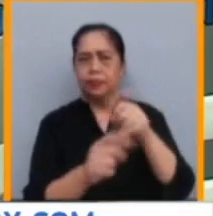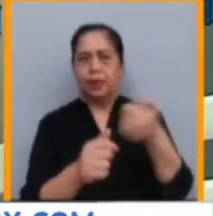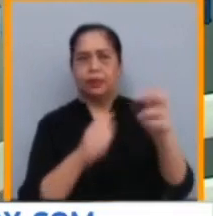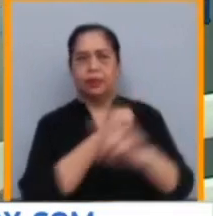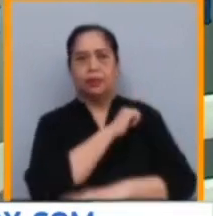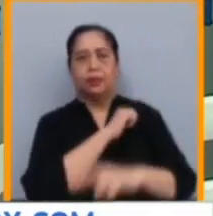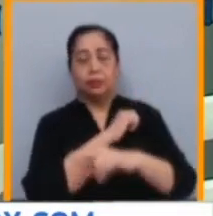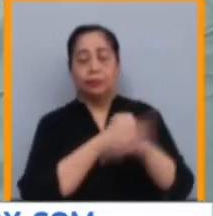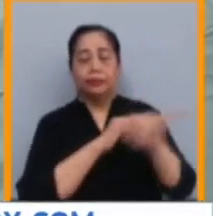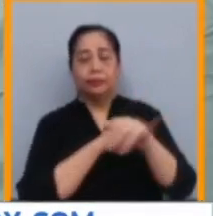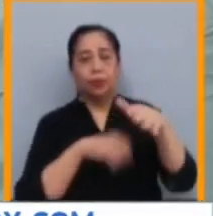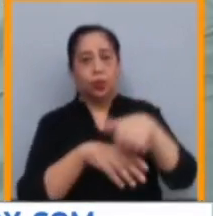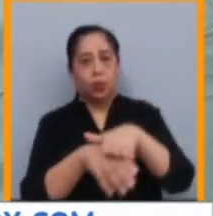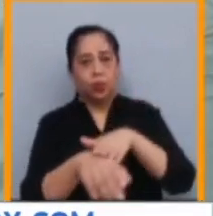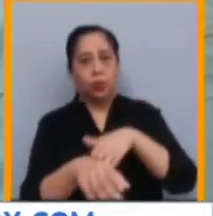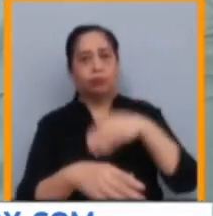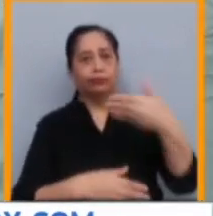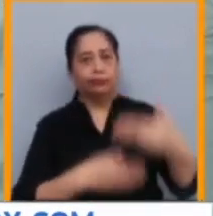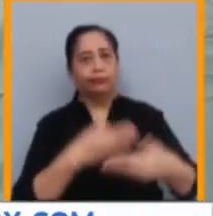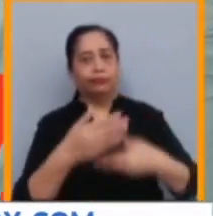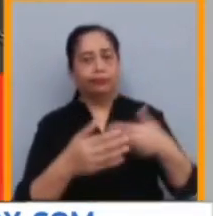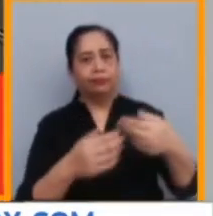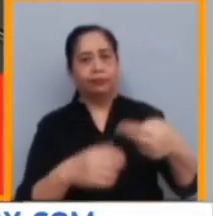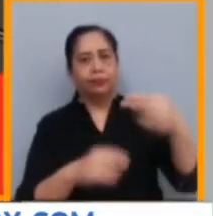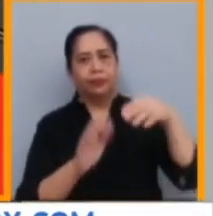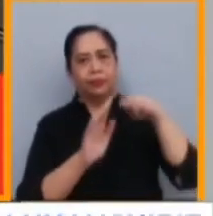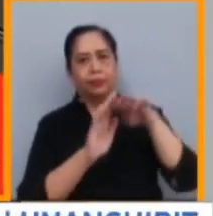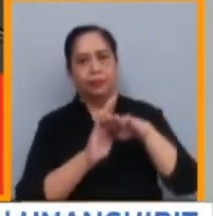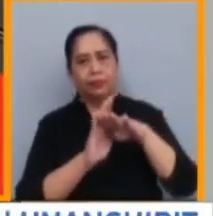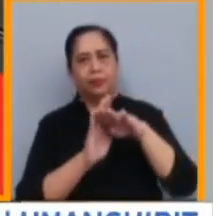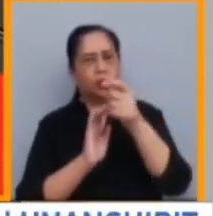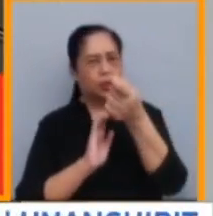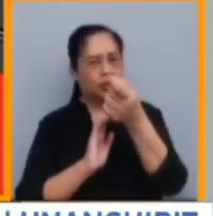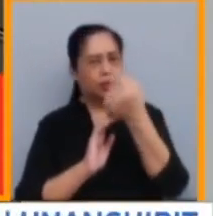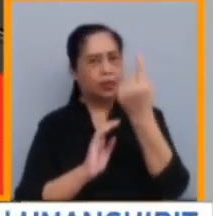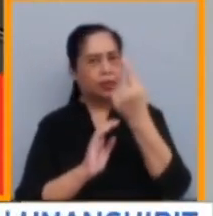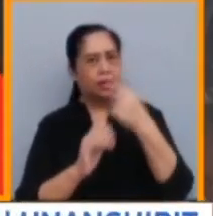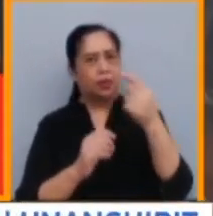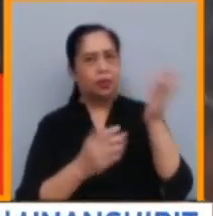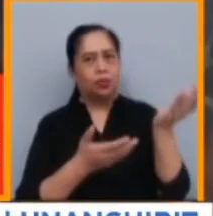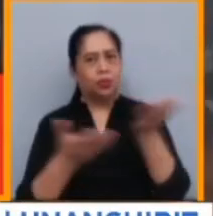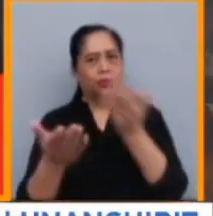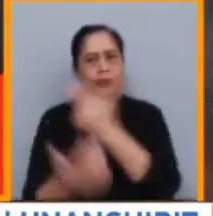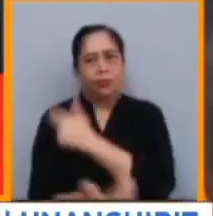na ang pagtaas ng kaso at kaunti na lamang ang mga nao-ospital.